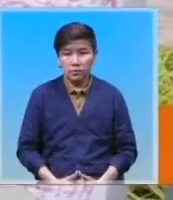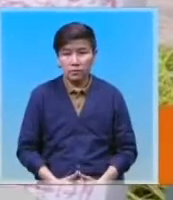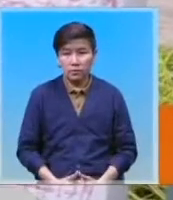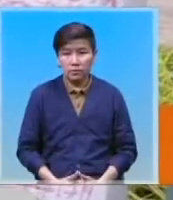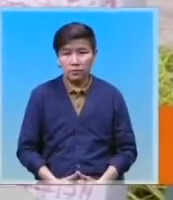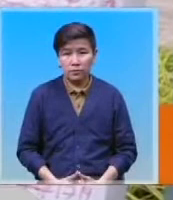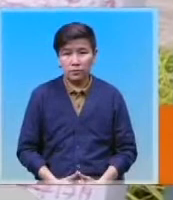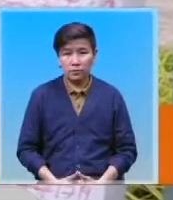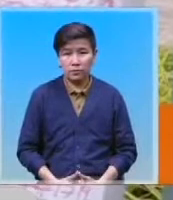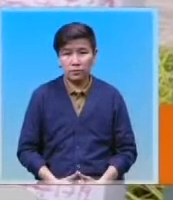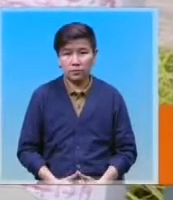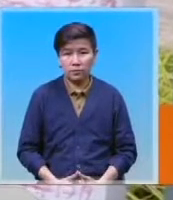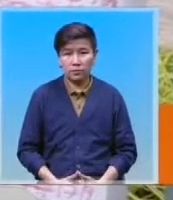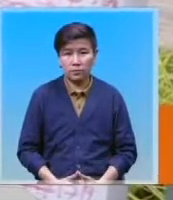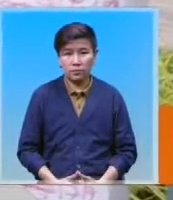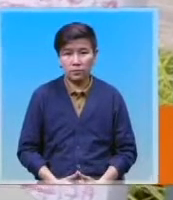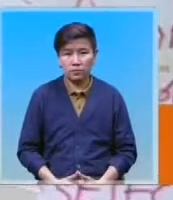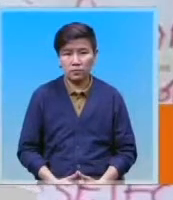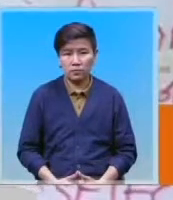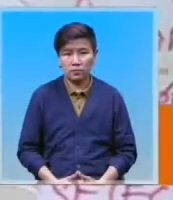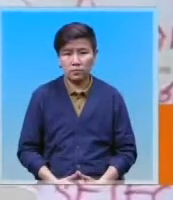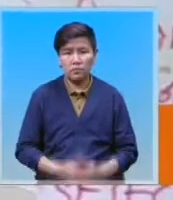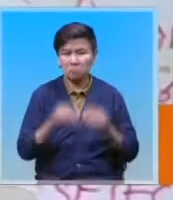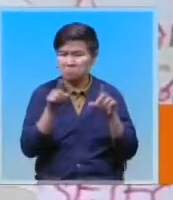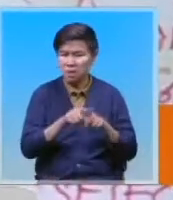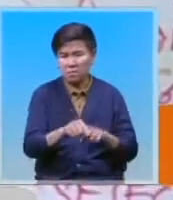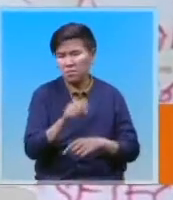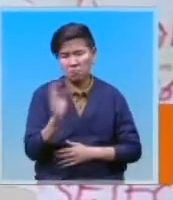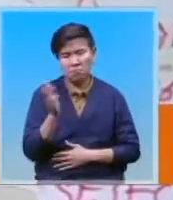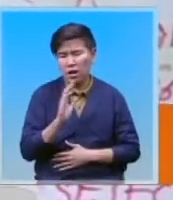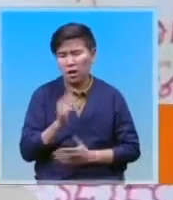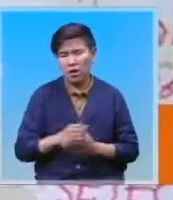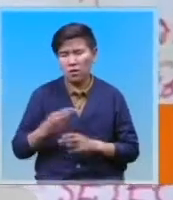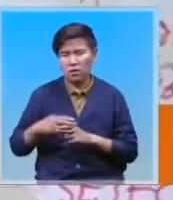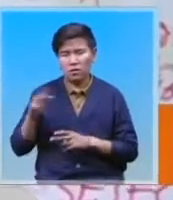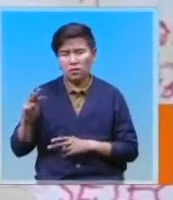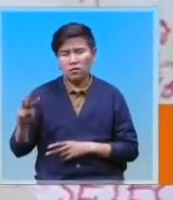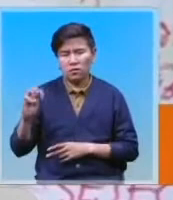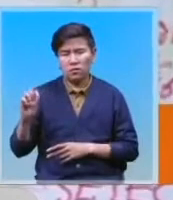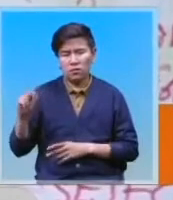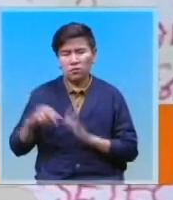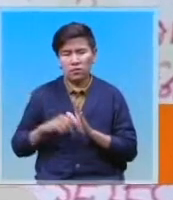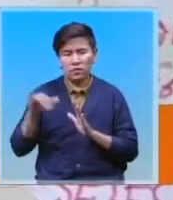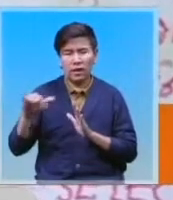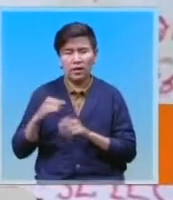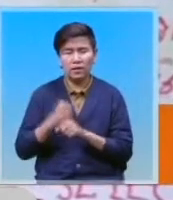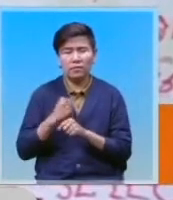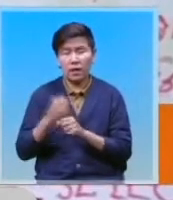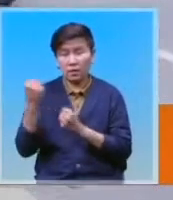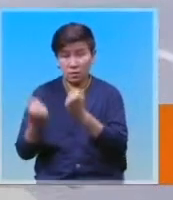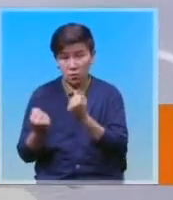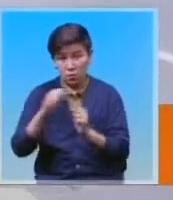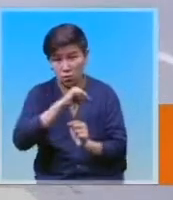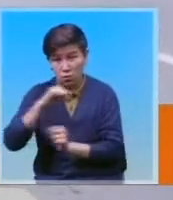ะ อ ันนี้ยังไงก็ไม่อยากให้ทำแบบนี้ จริงครับอย่างคุณวินัยสิงทองพนักงานขับรถตู้ยังไงครับอายุ